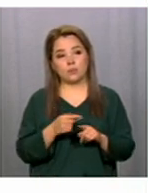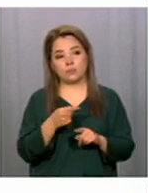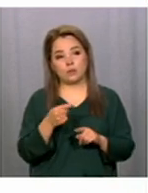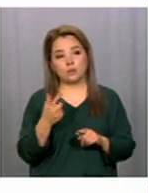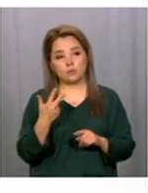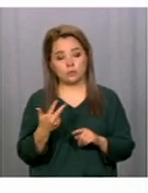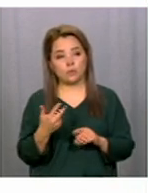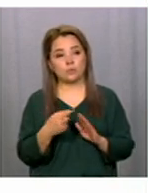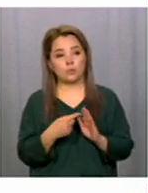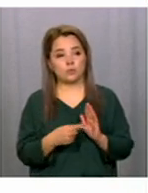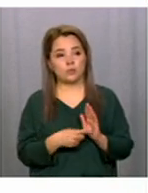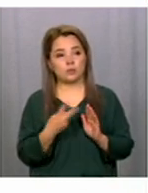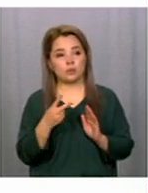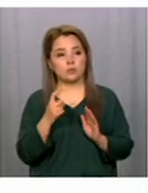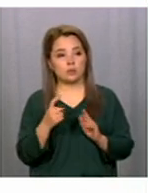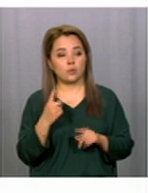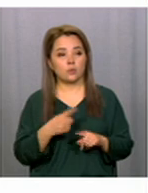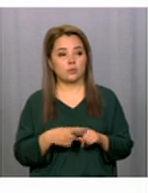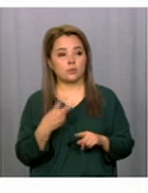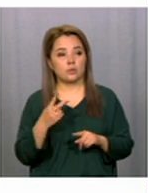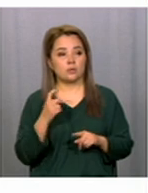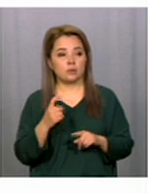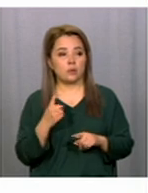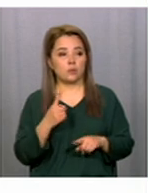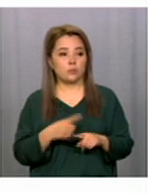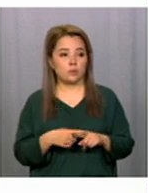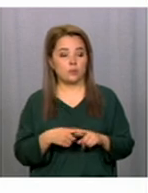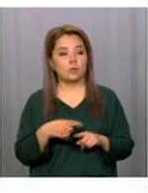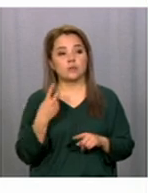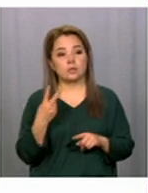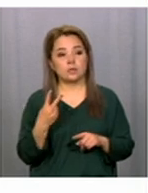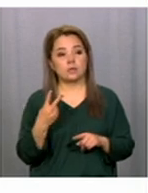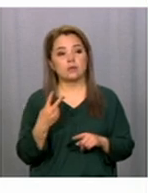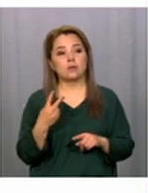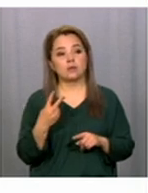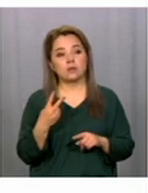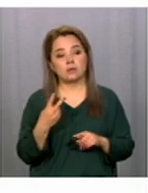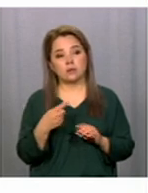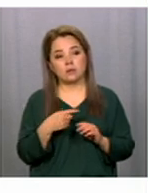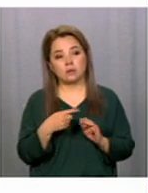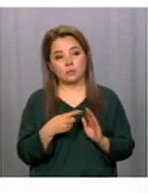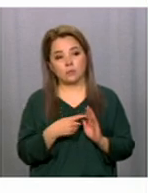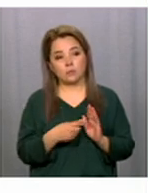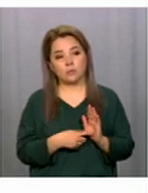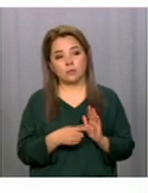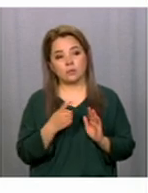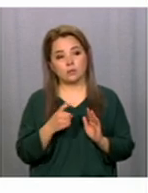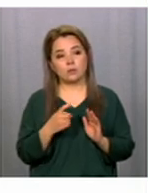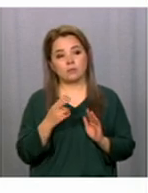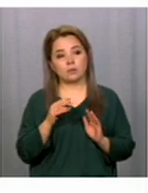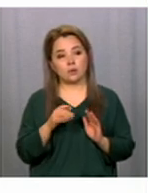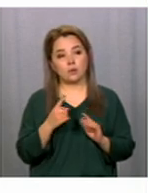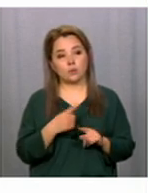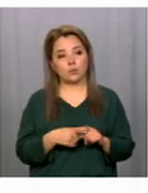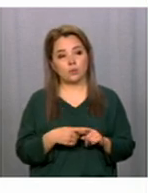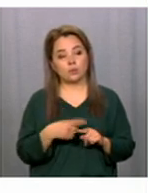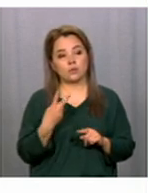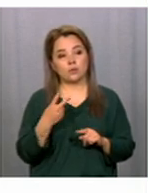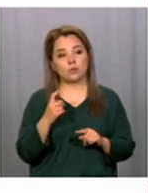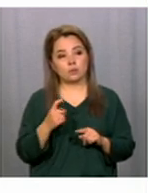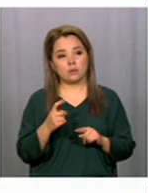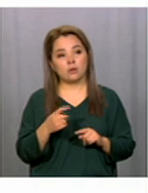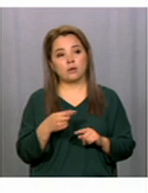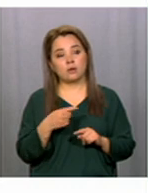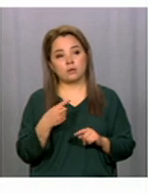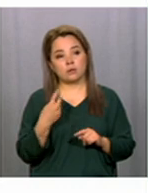2Х. Қосу 2 бөлінген X квадрат қосылған 2Х. Азайту 2Х азайтылған 1 бөлінген X квадрат